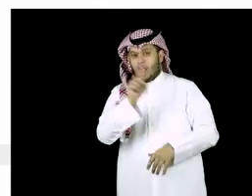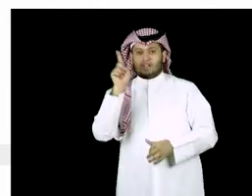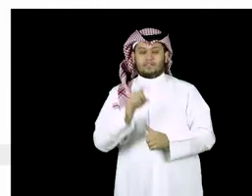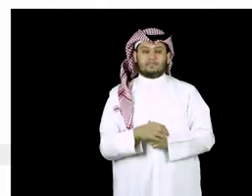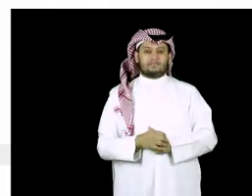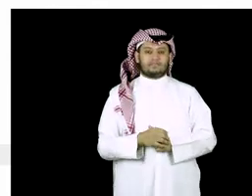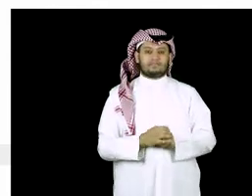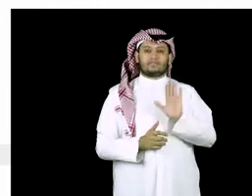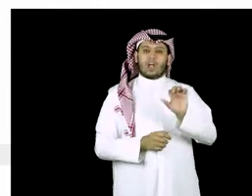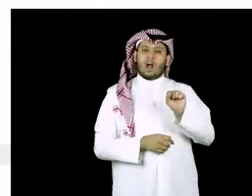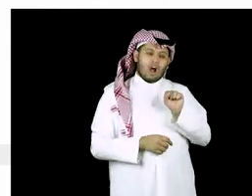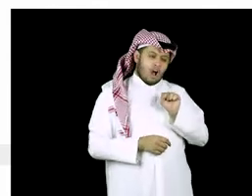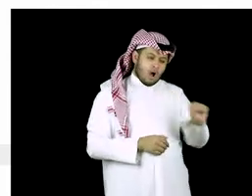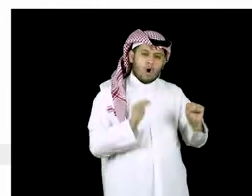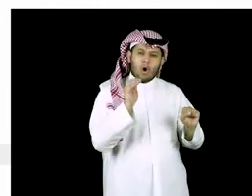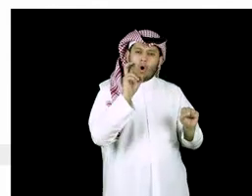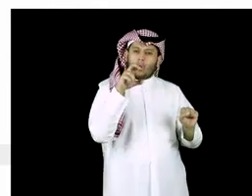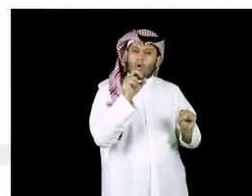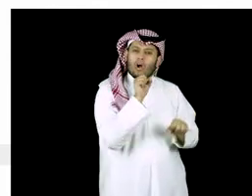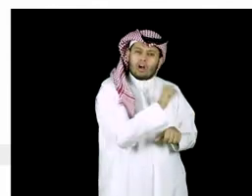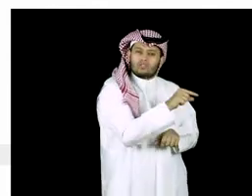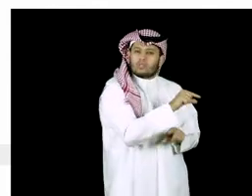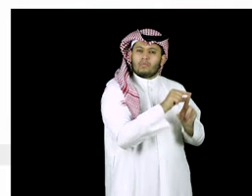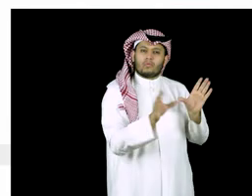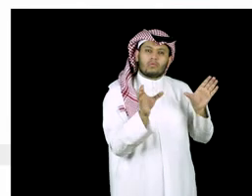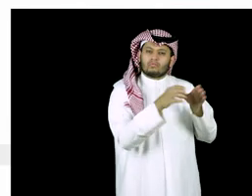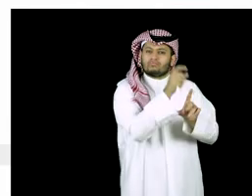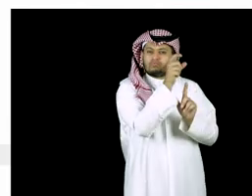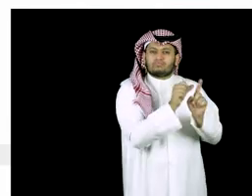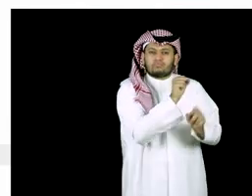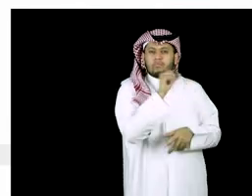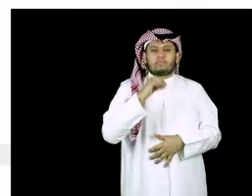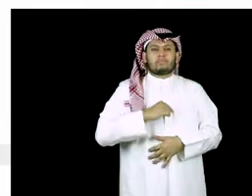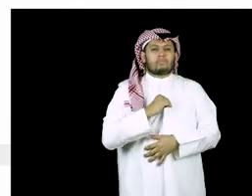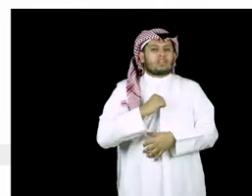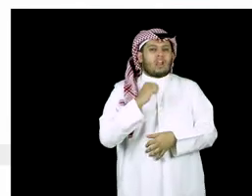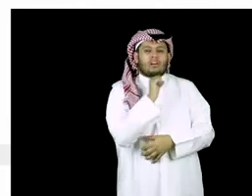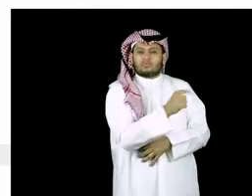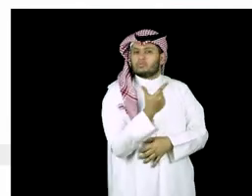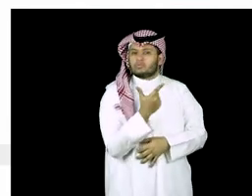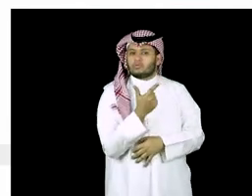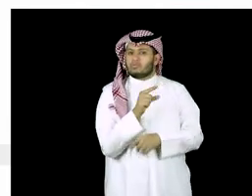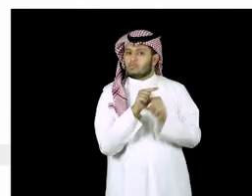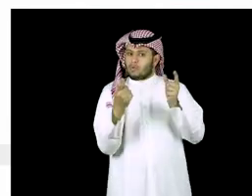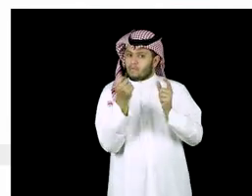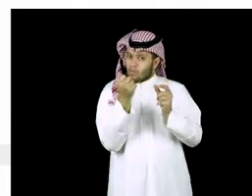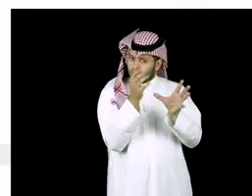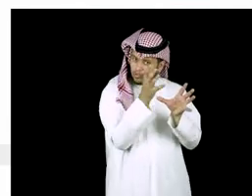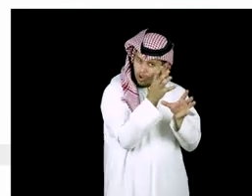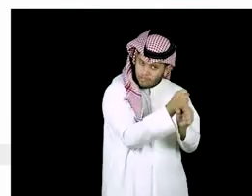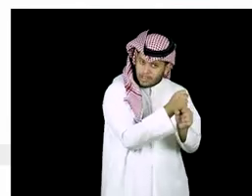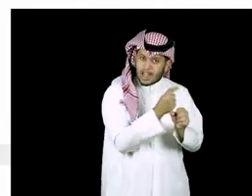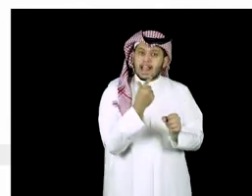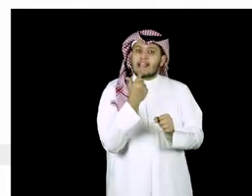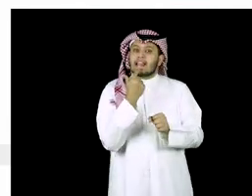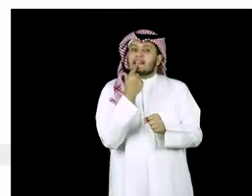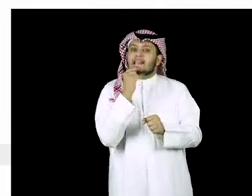حقوق أهل الذمة وهي حقوق مدنية فقط، عصمة أموالهم ودماؤهم،